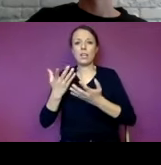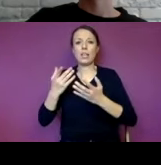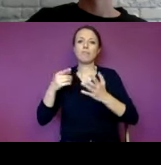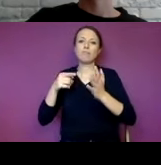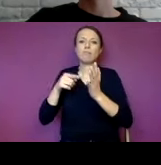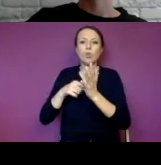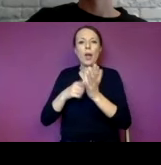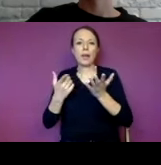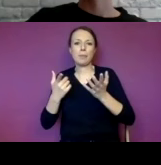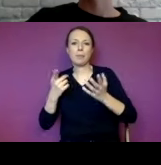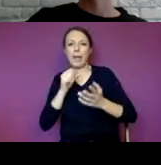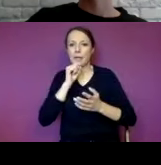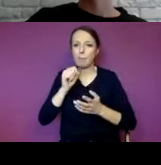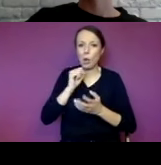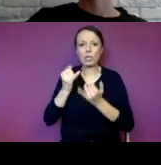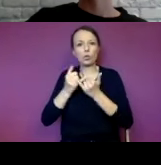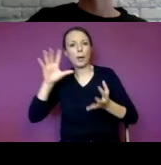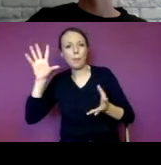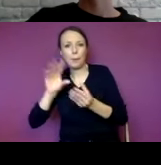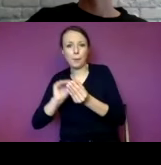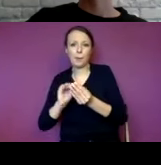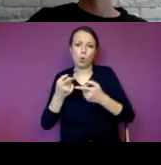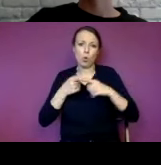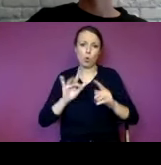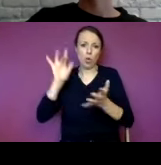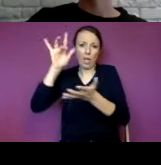tych regionach wiejskich, które odwiedziłam.